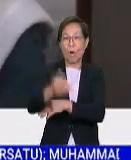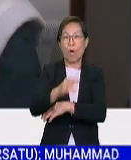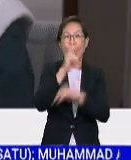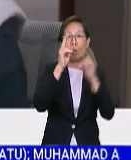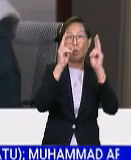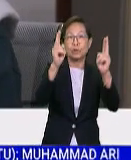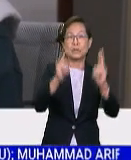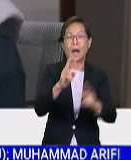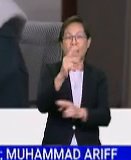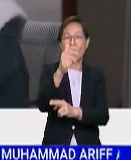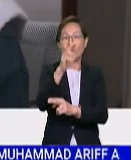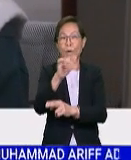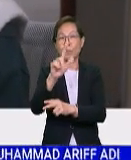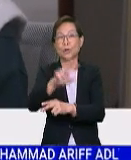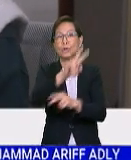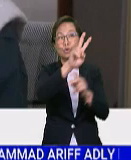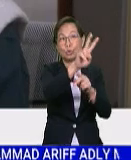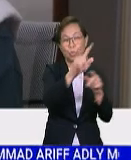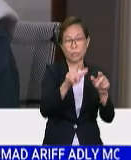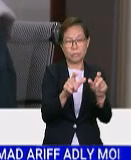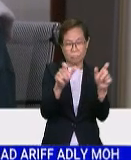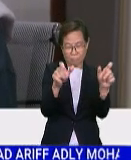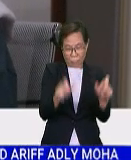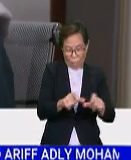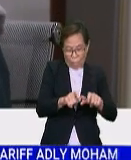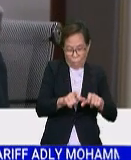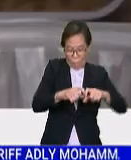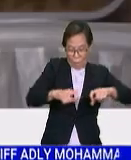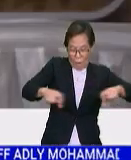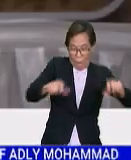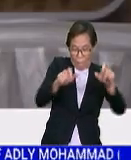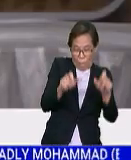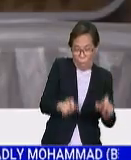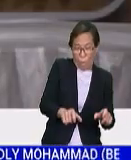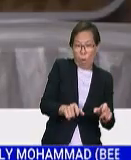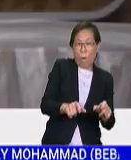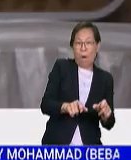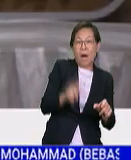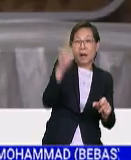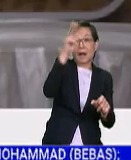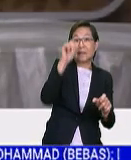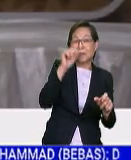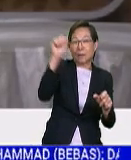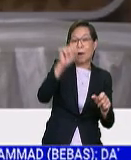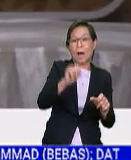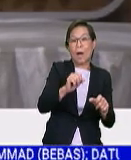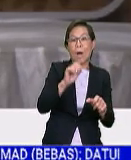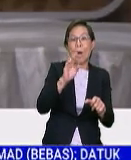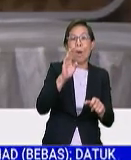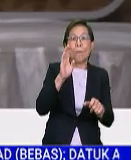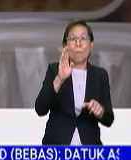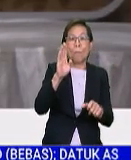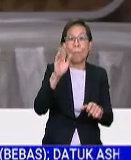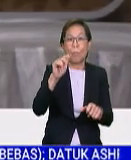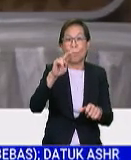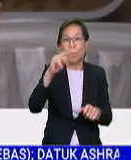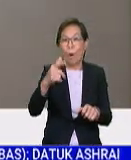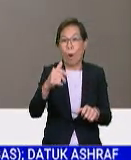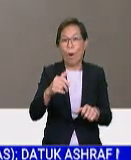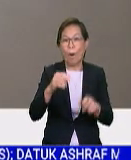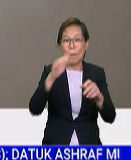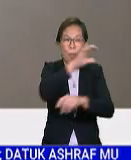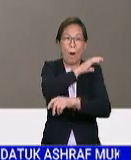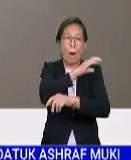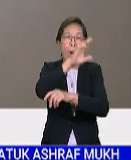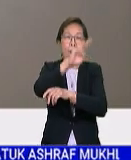ramle Daud dengan dua ahli panel iaitu Mufti kerajaan negeri Sabah Datuk bungsu Aziz Jafar dan pengerusi Mahad tahfiz